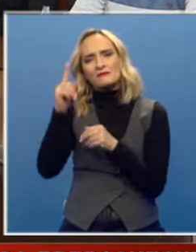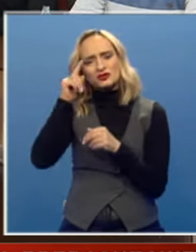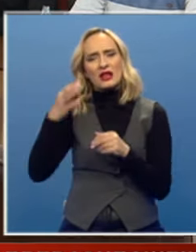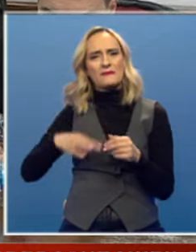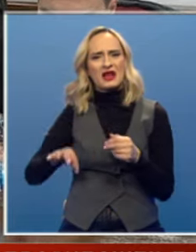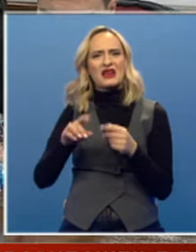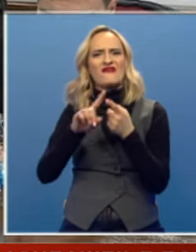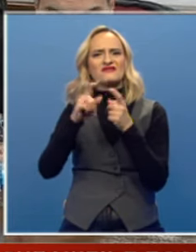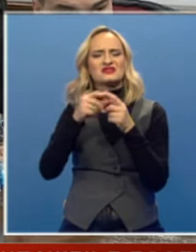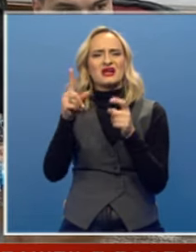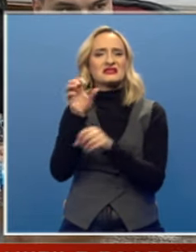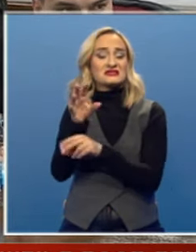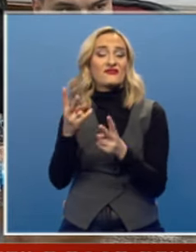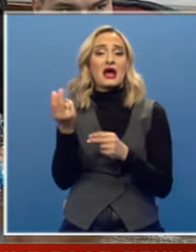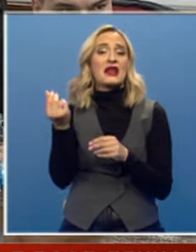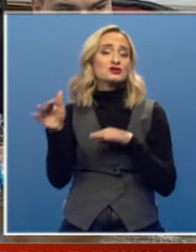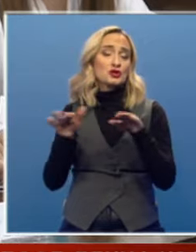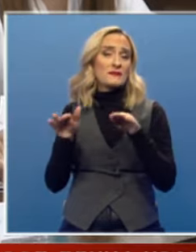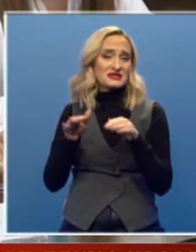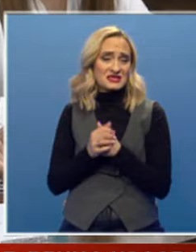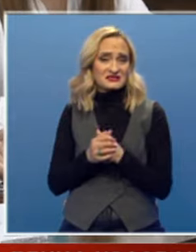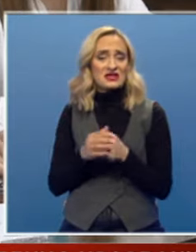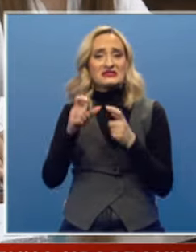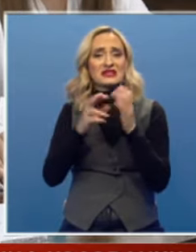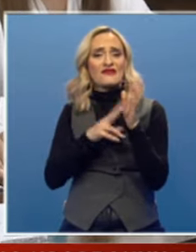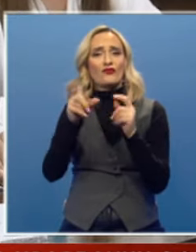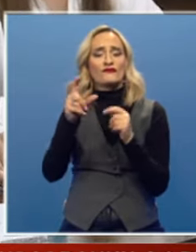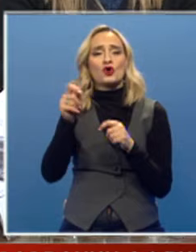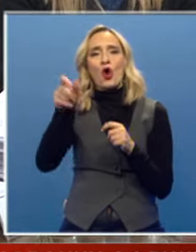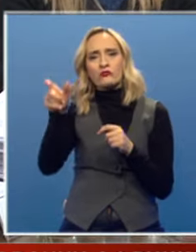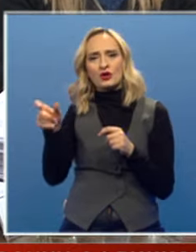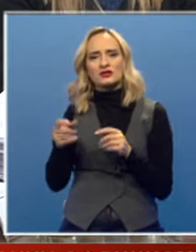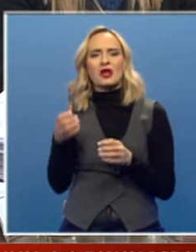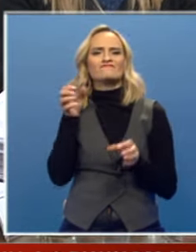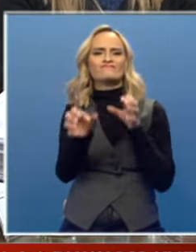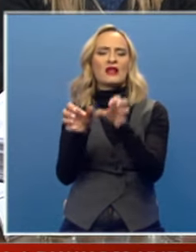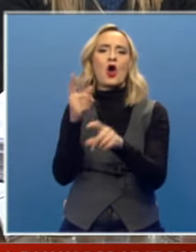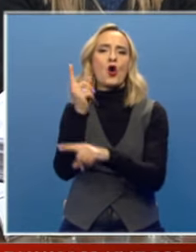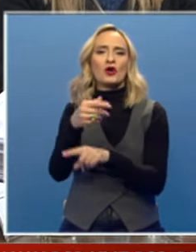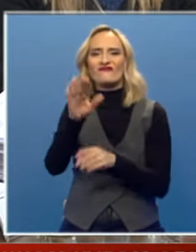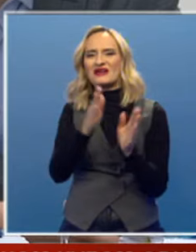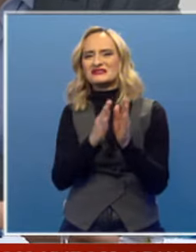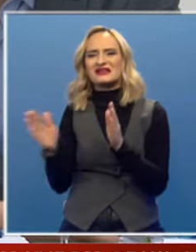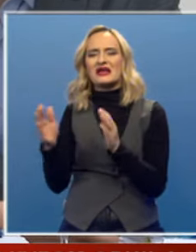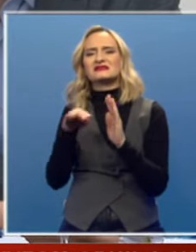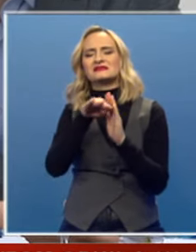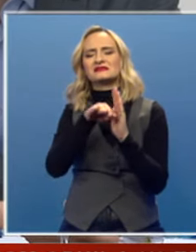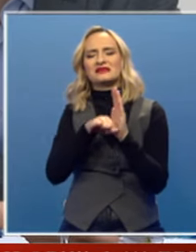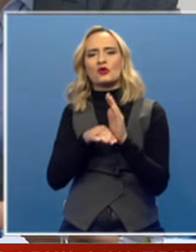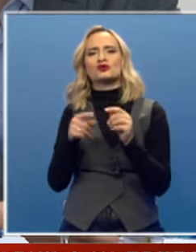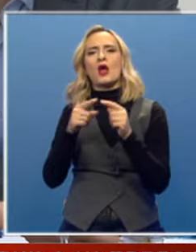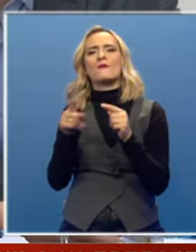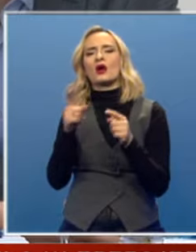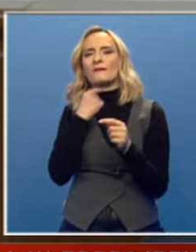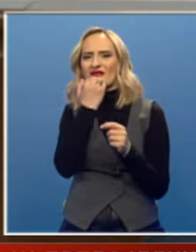predsjednika Fiskalnog savjeta kao i resornog ministarstva, Stanivuković odbornicima nameće odluku van zakonskih okvira. Kategoričan je